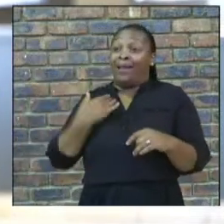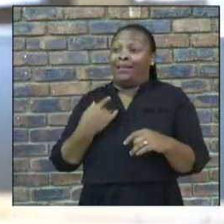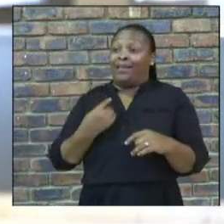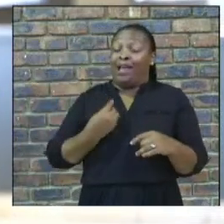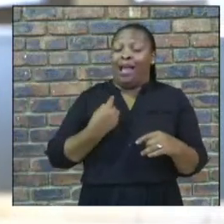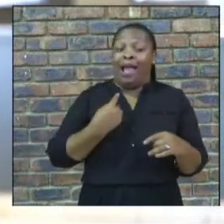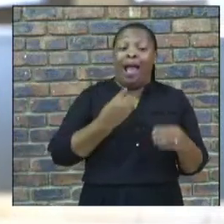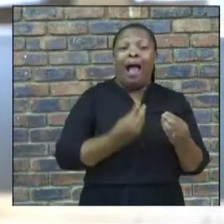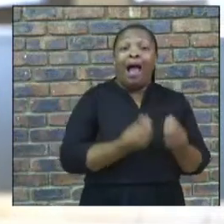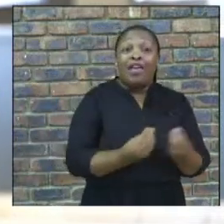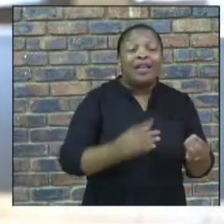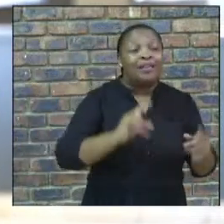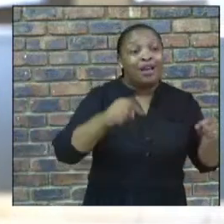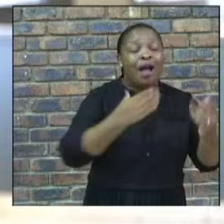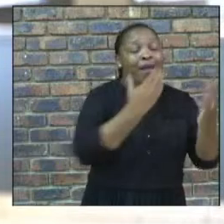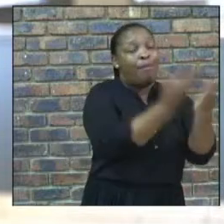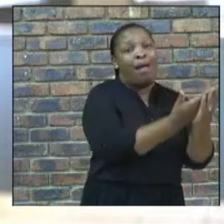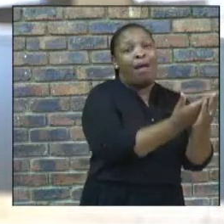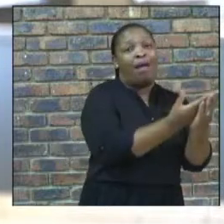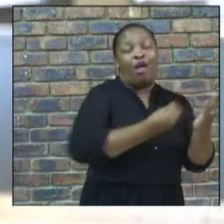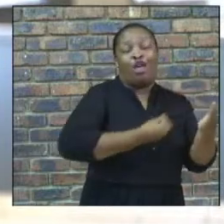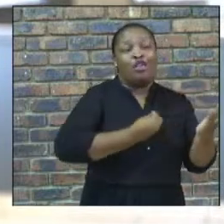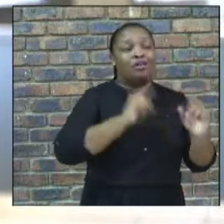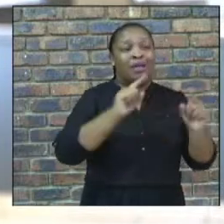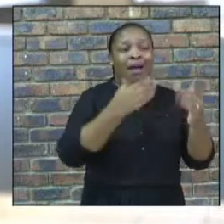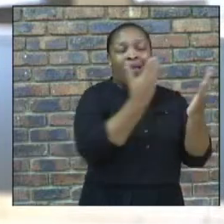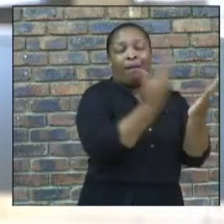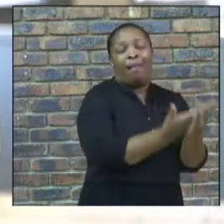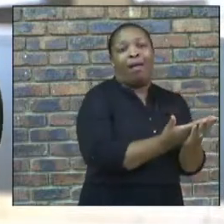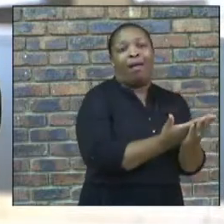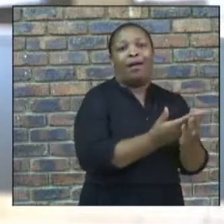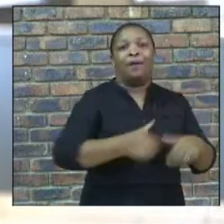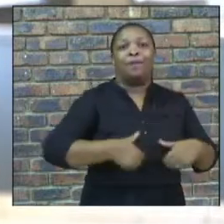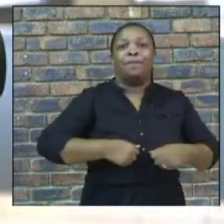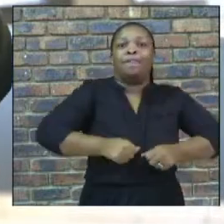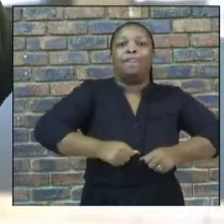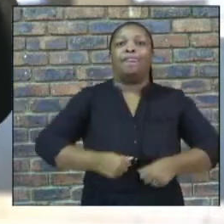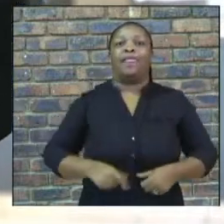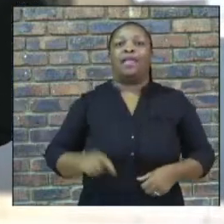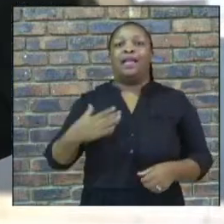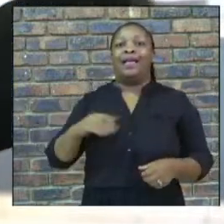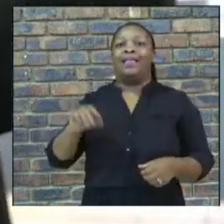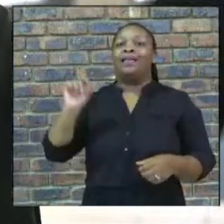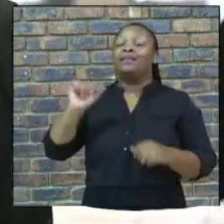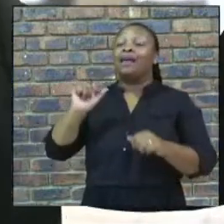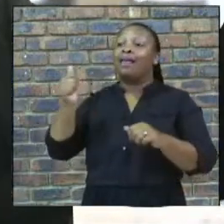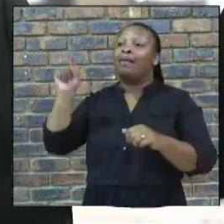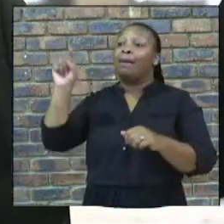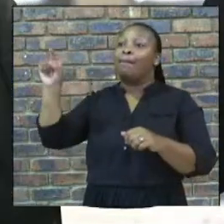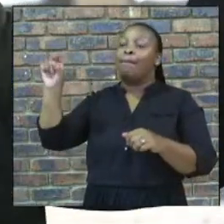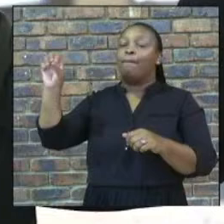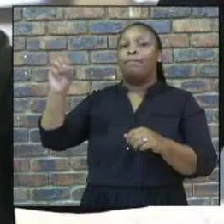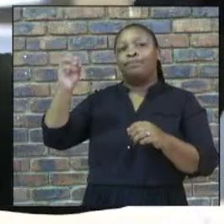nouya kolontutununu, nouye Elias, kunomayini epalisa.